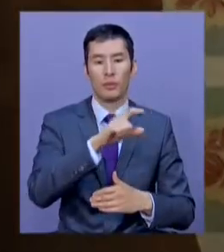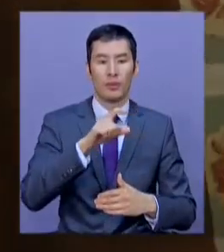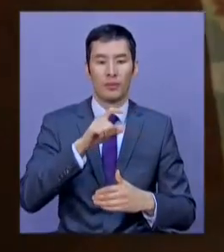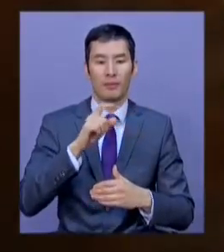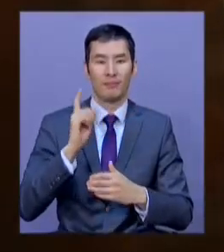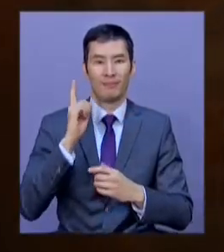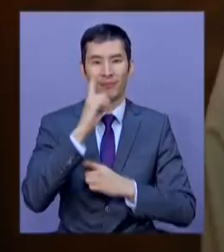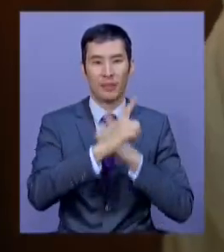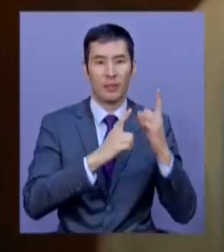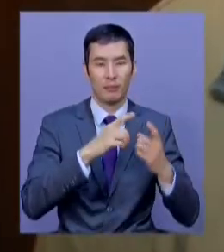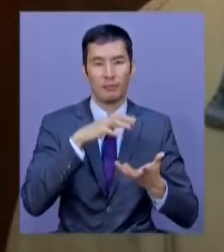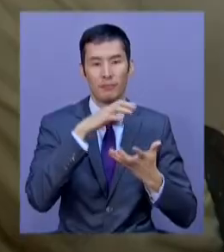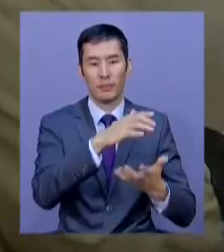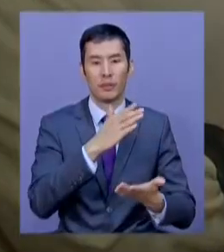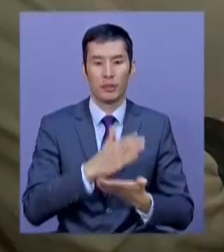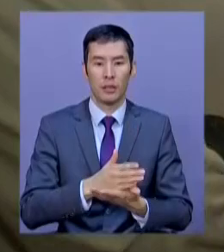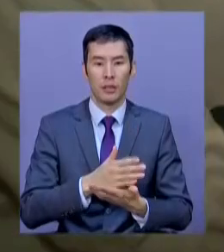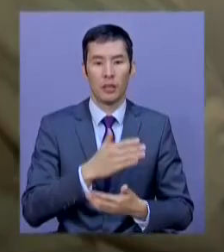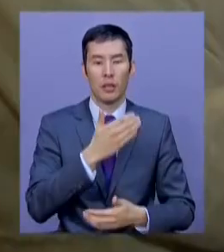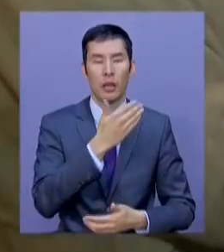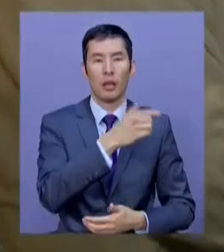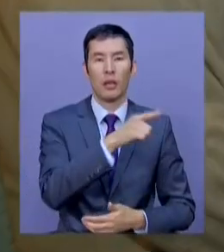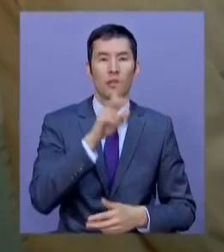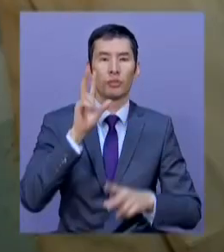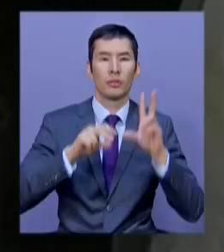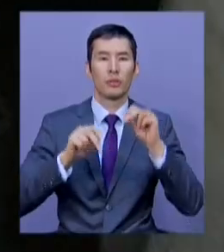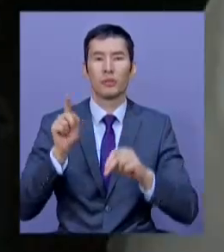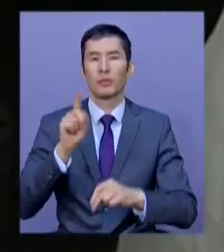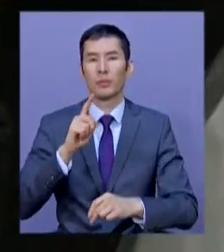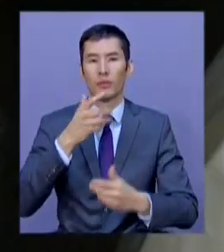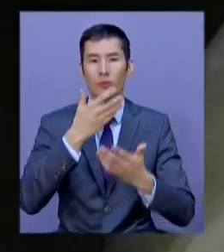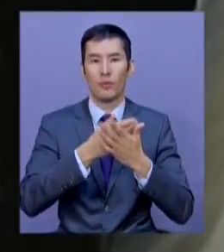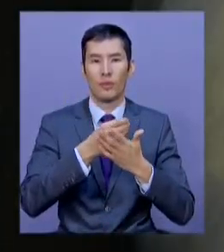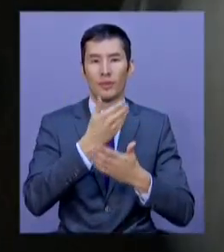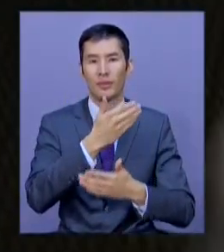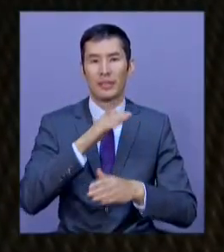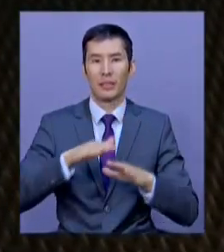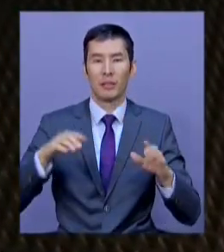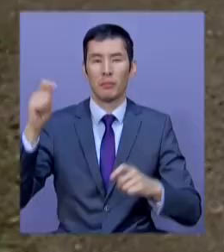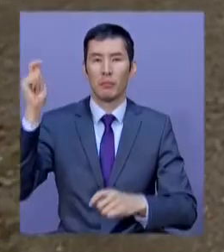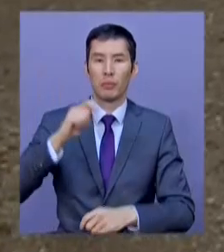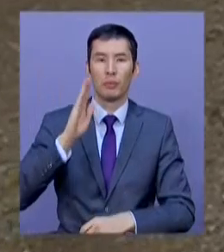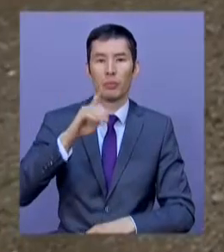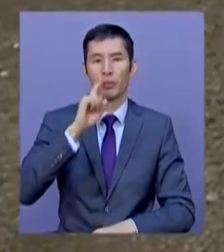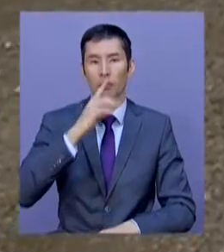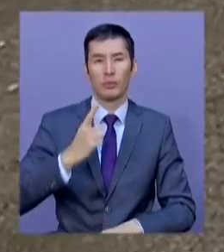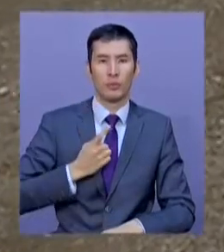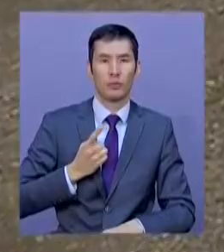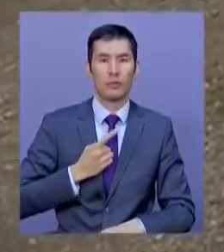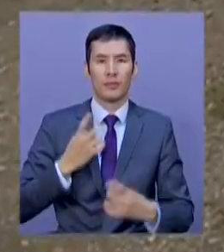келді. Қазынасы бар үйге балалары қайта оралар деген үміт отын жағу басты міндетіміз болды. Қайткен күнде де қоғам